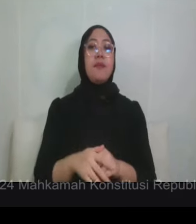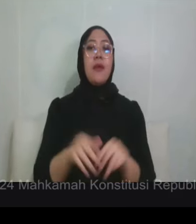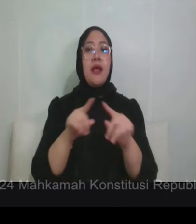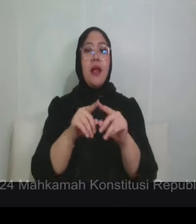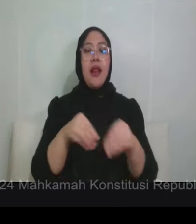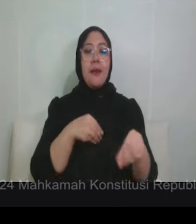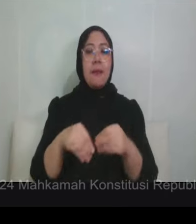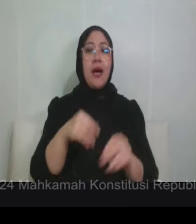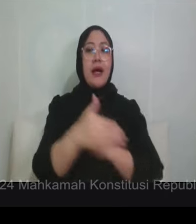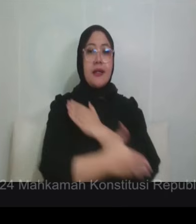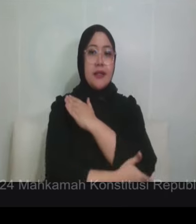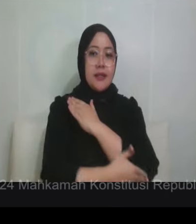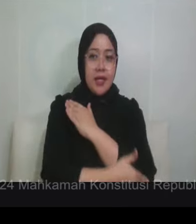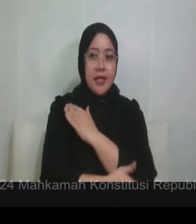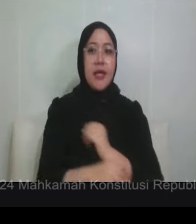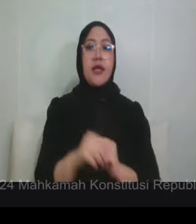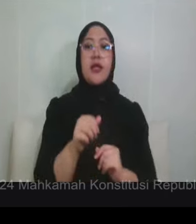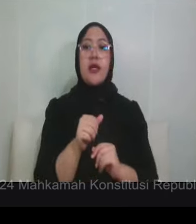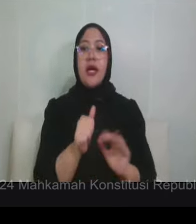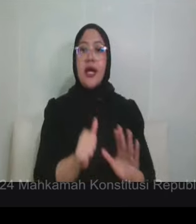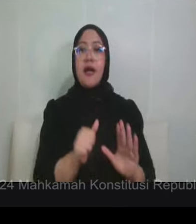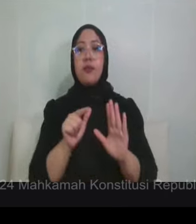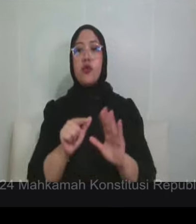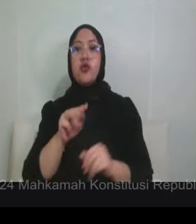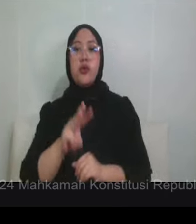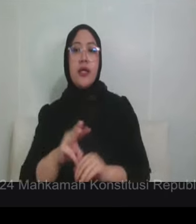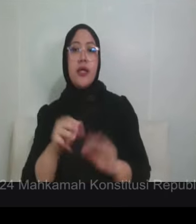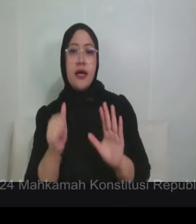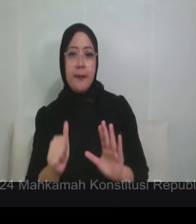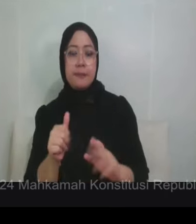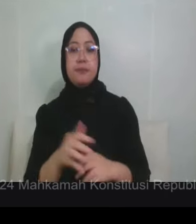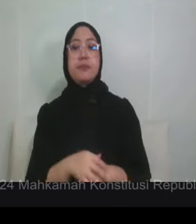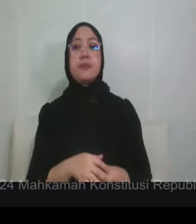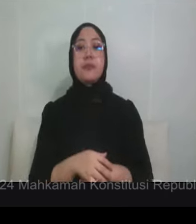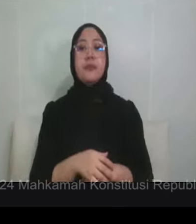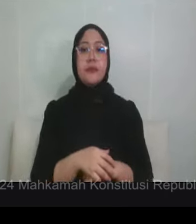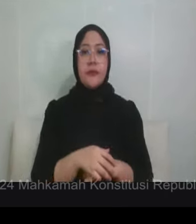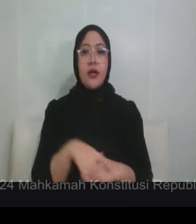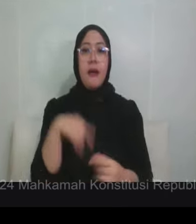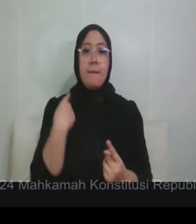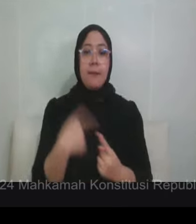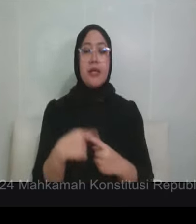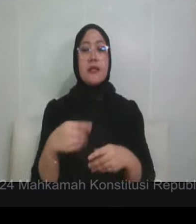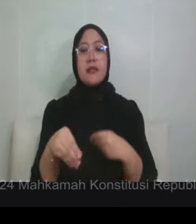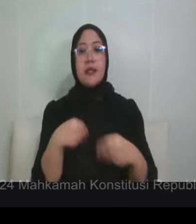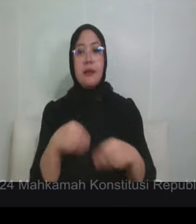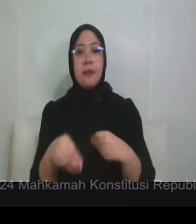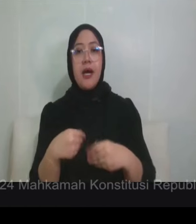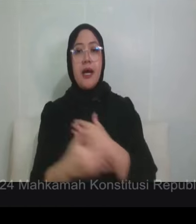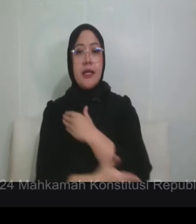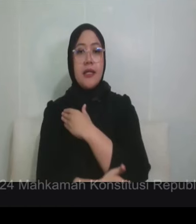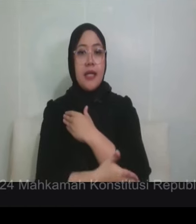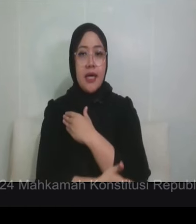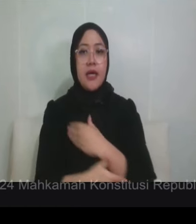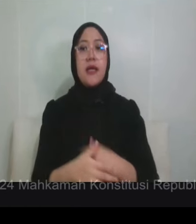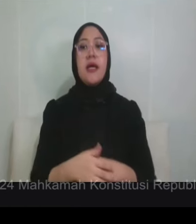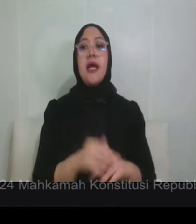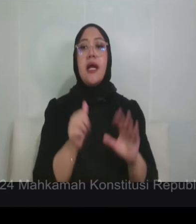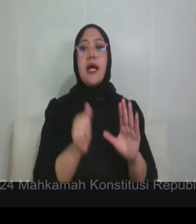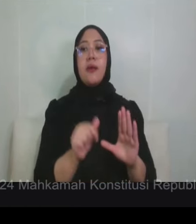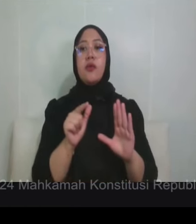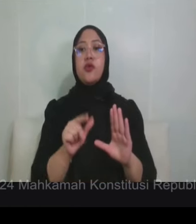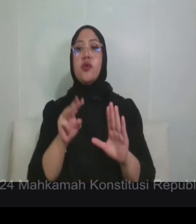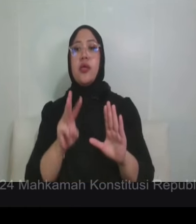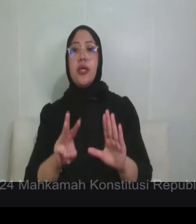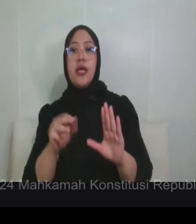tahun 2021 nomor 246 tambah lembaran negara rep Indonesia nomor 6736